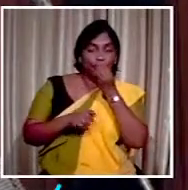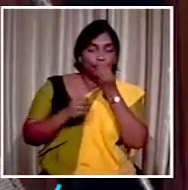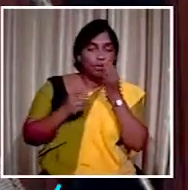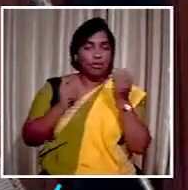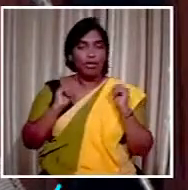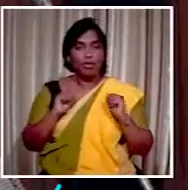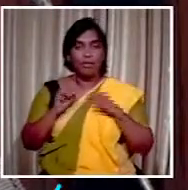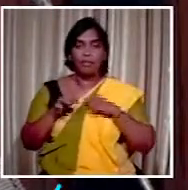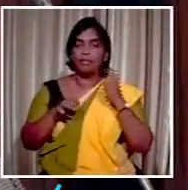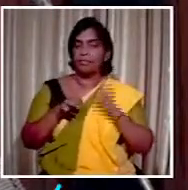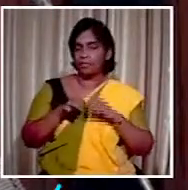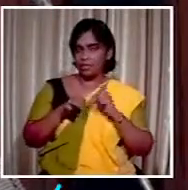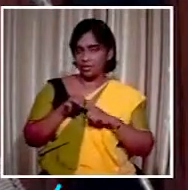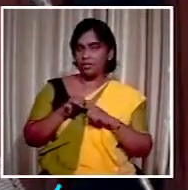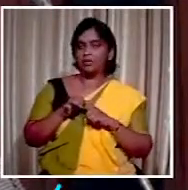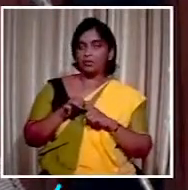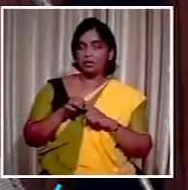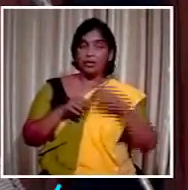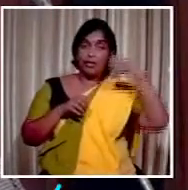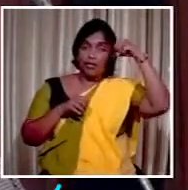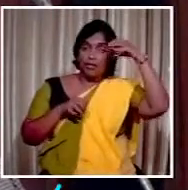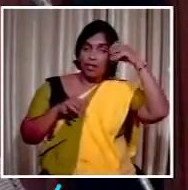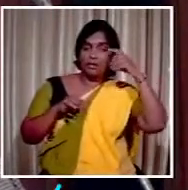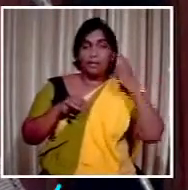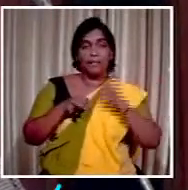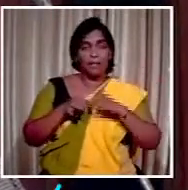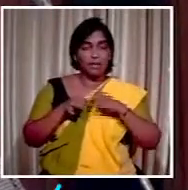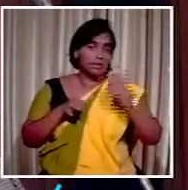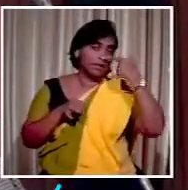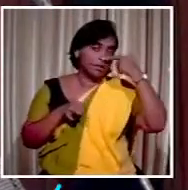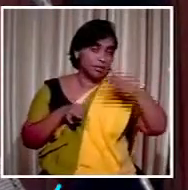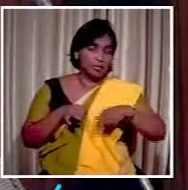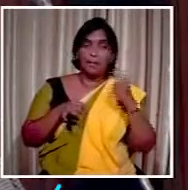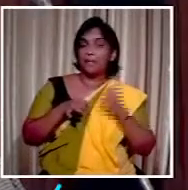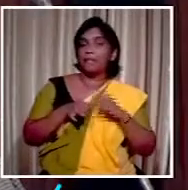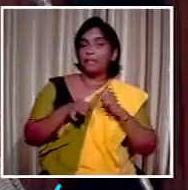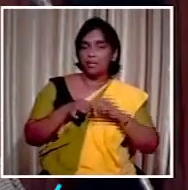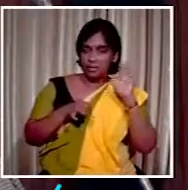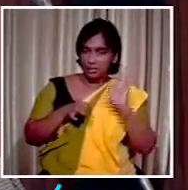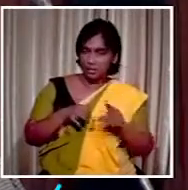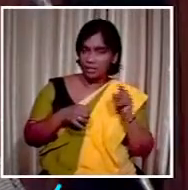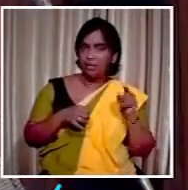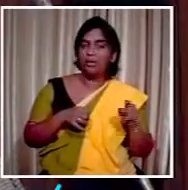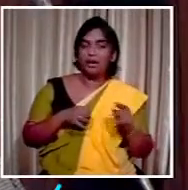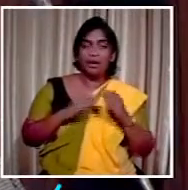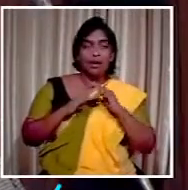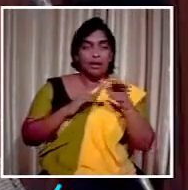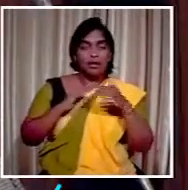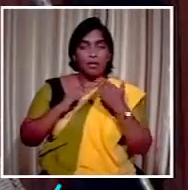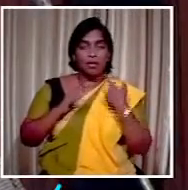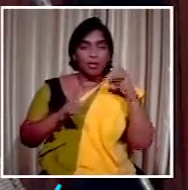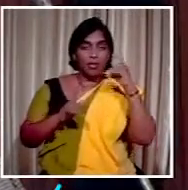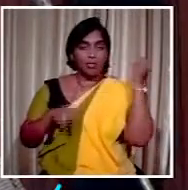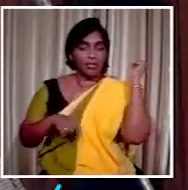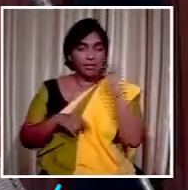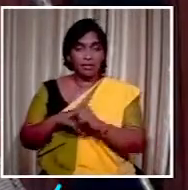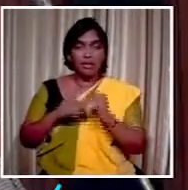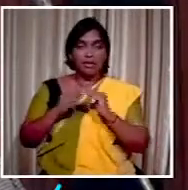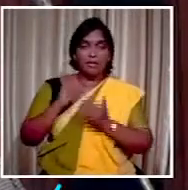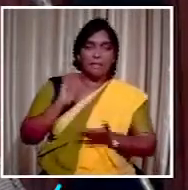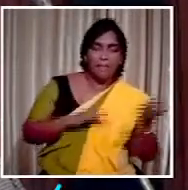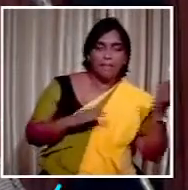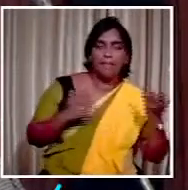පිළිබඳව ප්‍රශ්නයක් තියෙනවා. විදුලිය පිළිබඳව ඉන්ධන පිළිබඳව ප්‍රශ්නයක් තියෙනවා. ගමේ ඉඳලා නගරයට ආපු මිනිහට ගමට යන්න